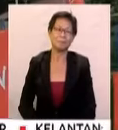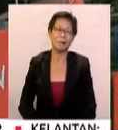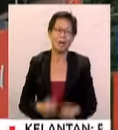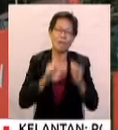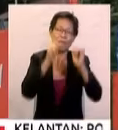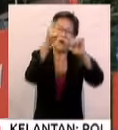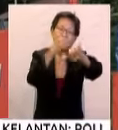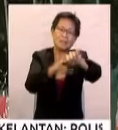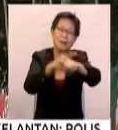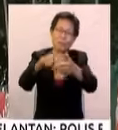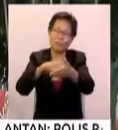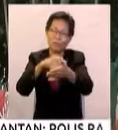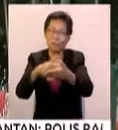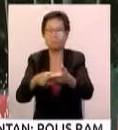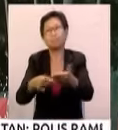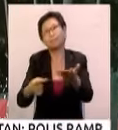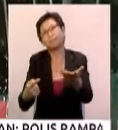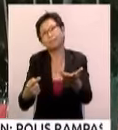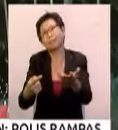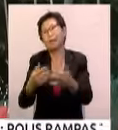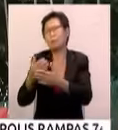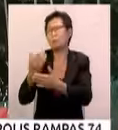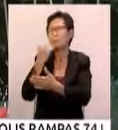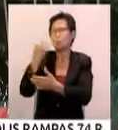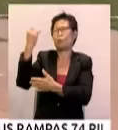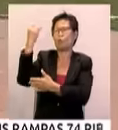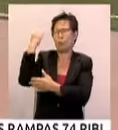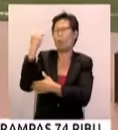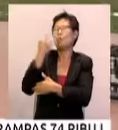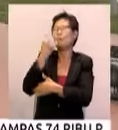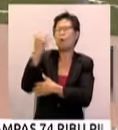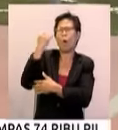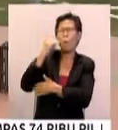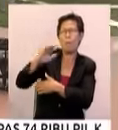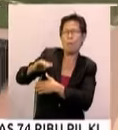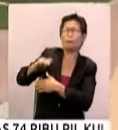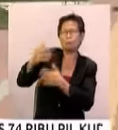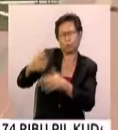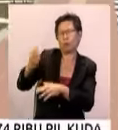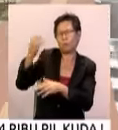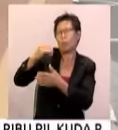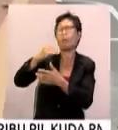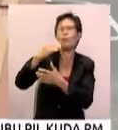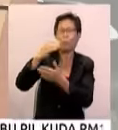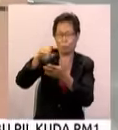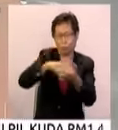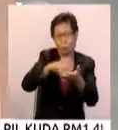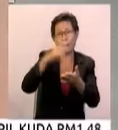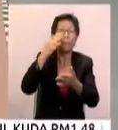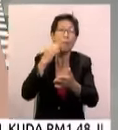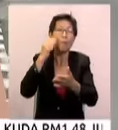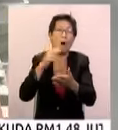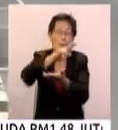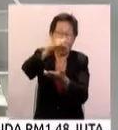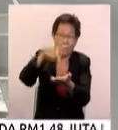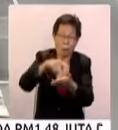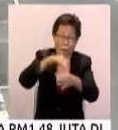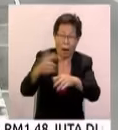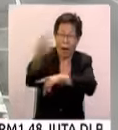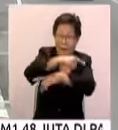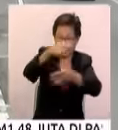Pertama kali mengundi bukan bermakna sebelum ini belum layak mengundi. Sebaliknya, pengalaman mengundi di pusat-pusat mengundi pada